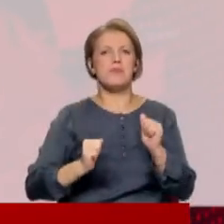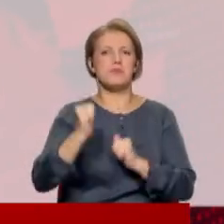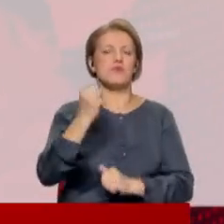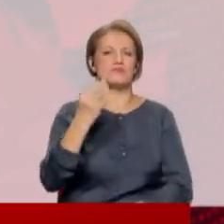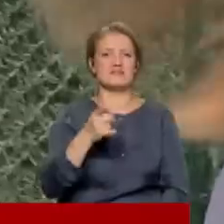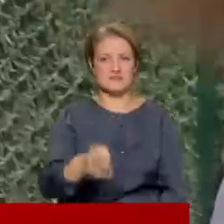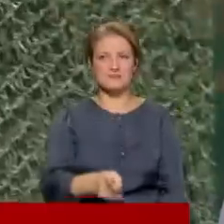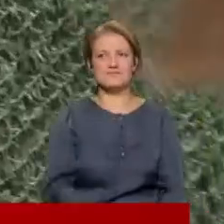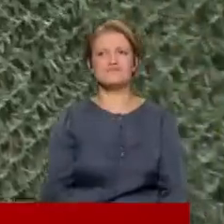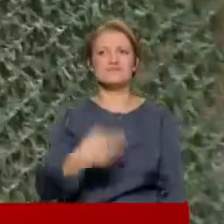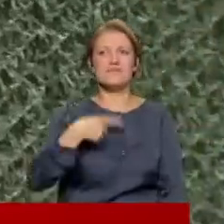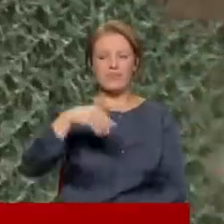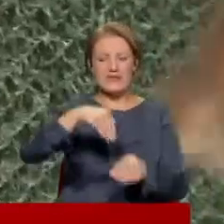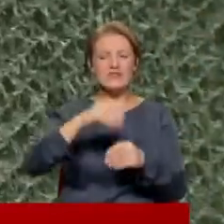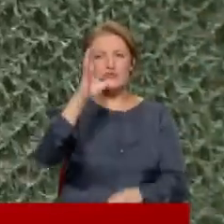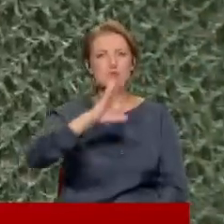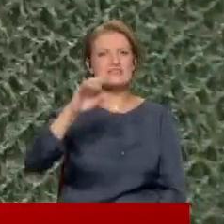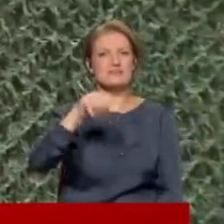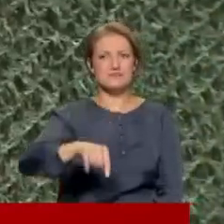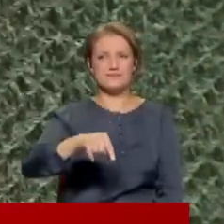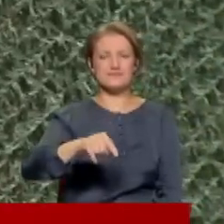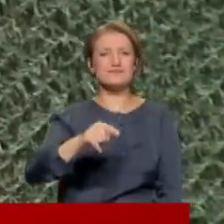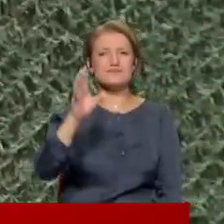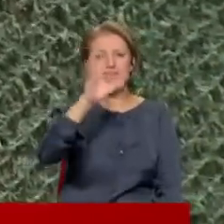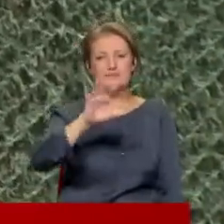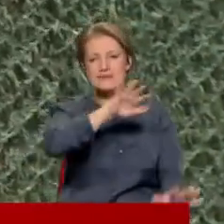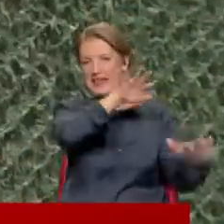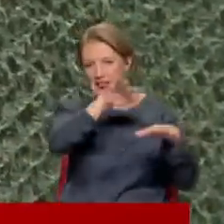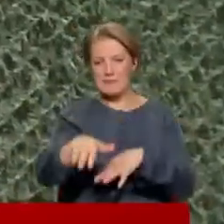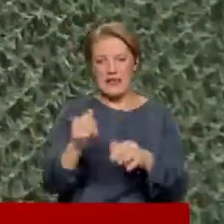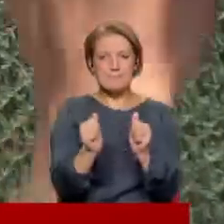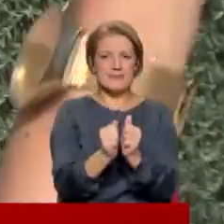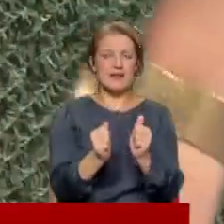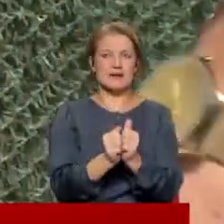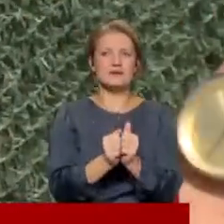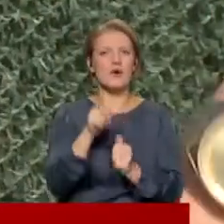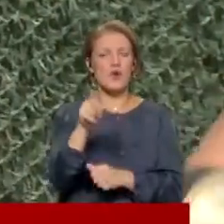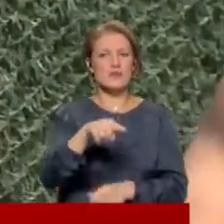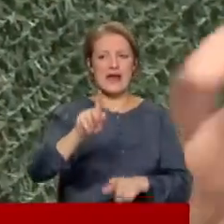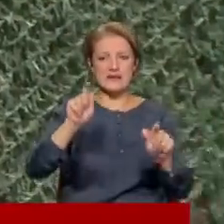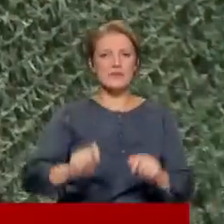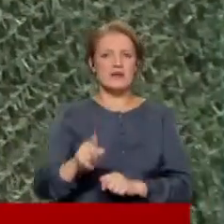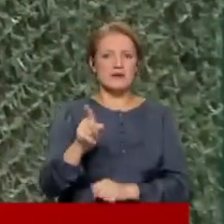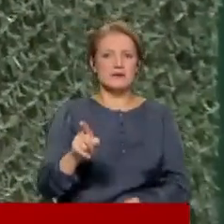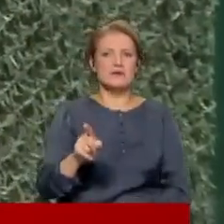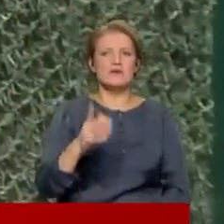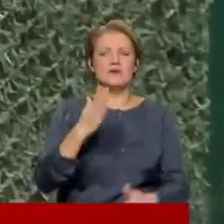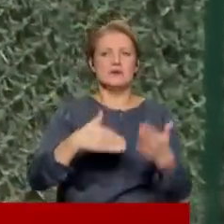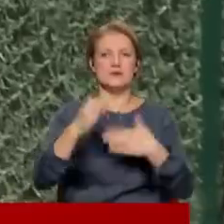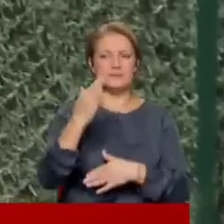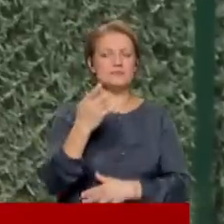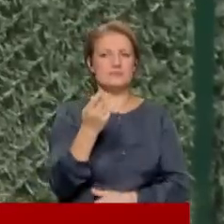liraya ulaşması. Özellikle iç turizmde turistlerin de gelmesiyle birlikte onlara yapılan